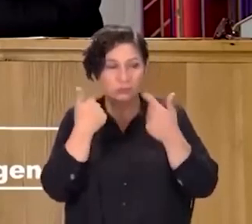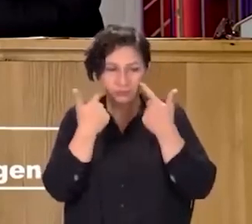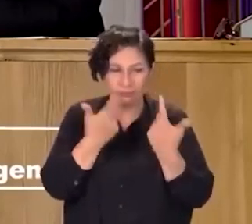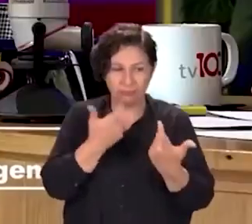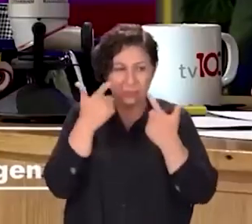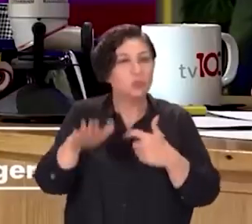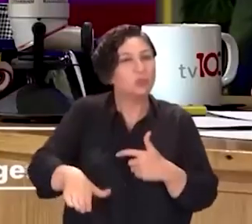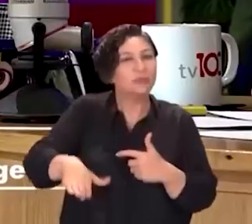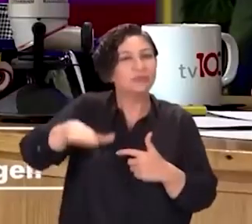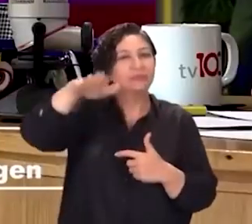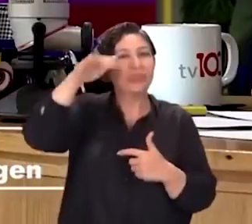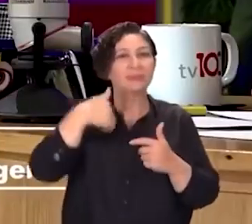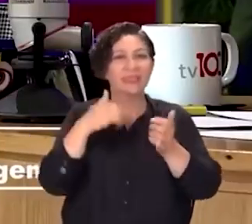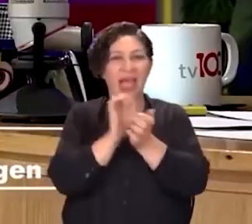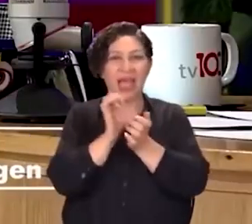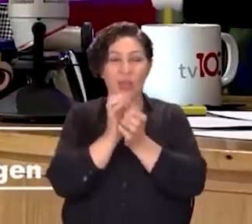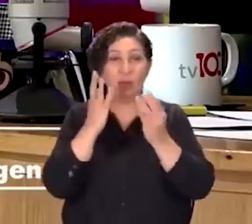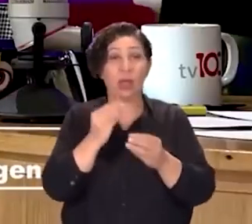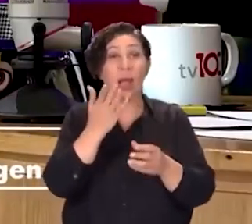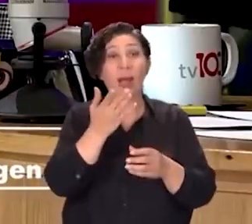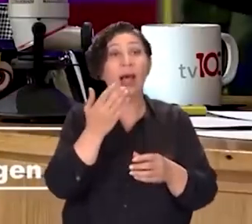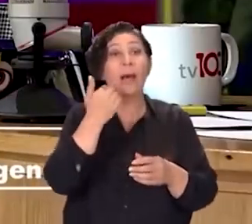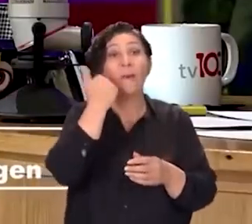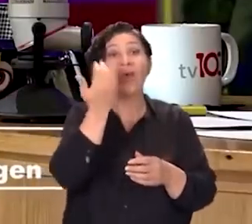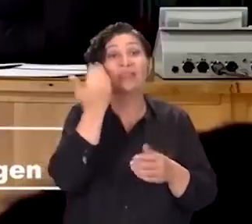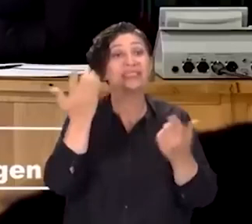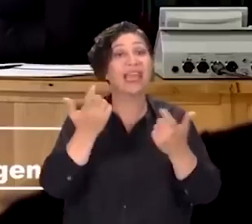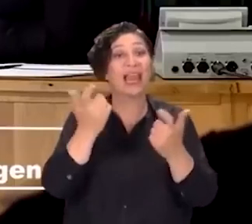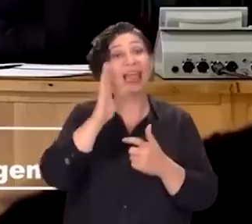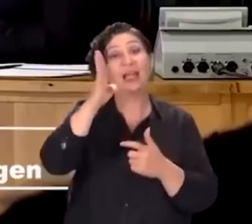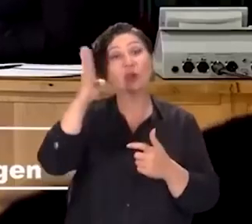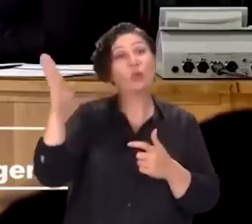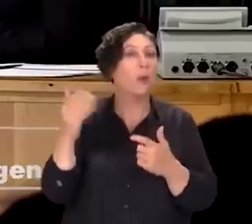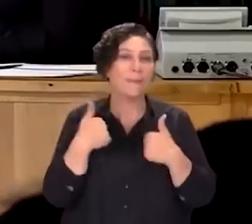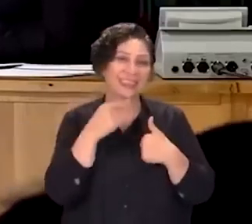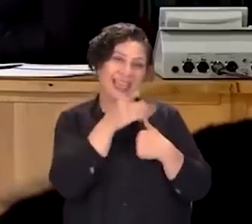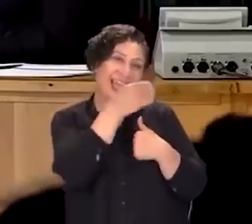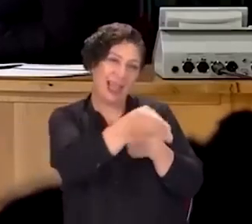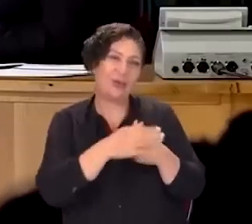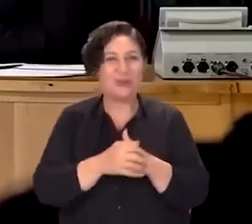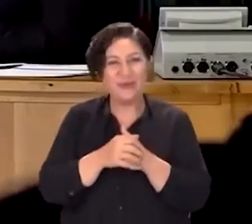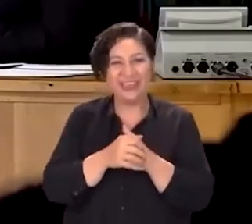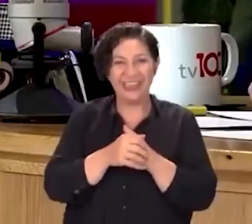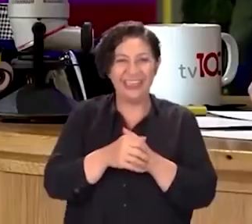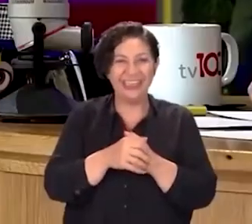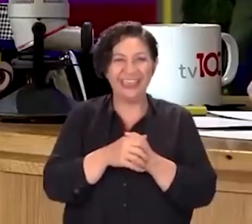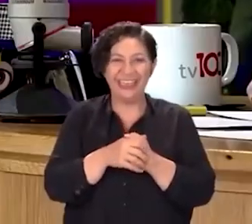ettim çocukluğumda. Hı. Biz aile olarak. Ama Beyaz Öztürk nerelere gidiyordu da ben sana geliyordum.